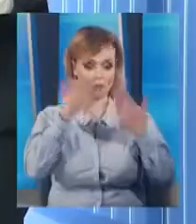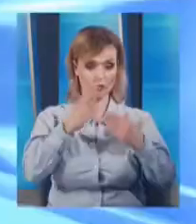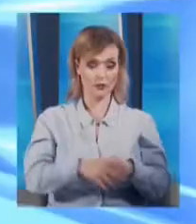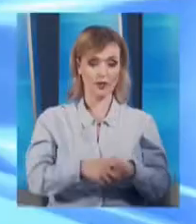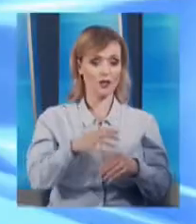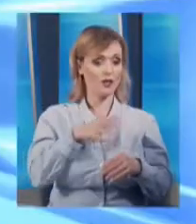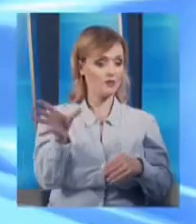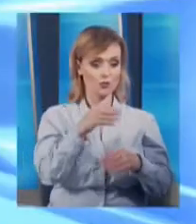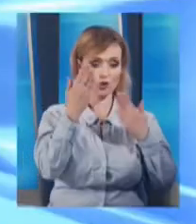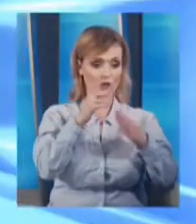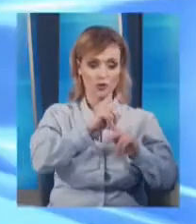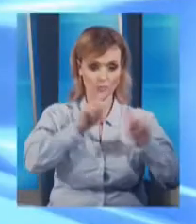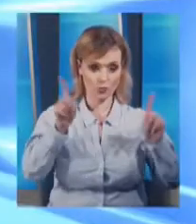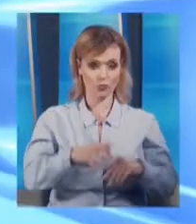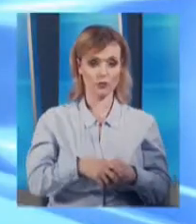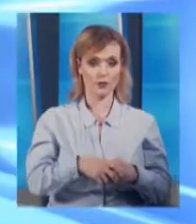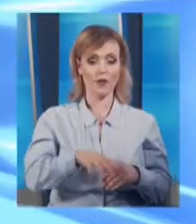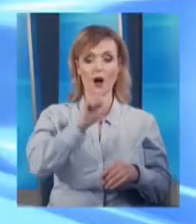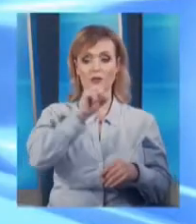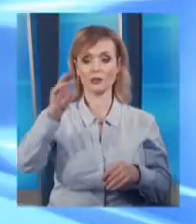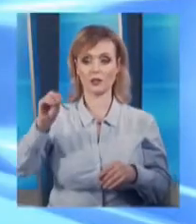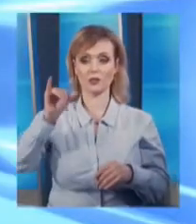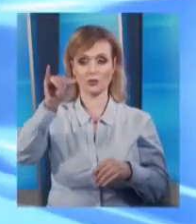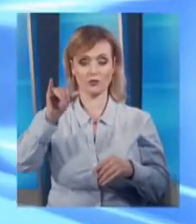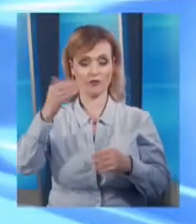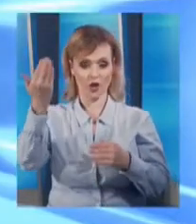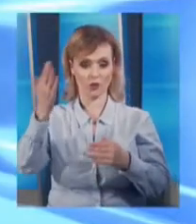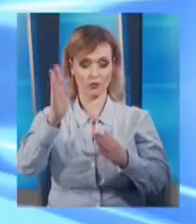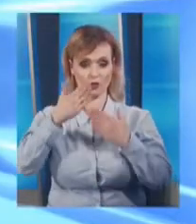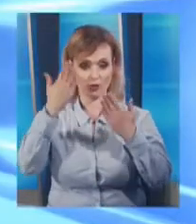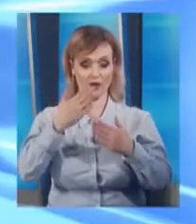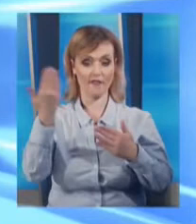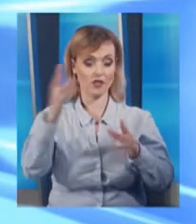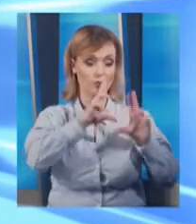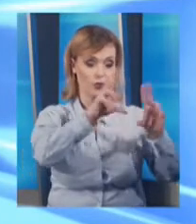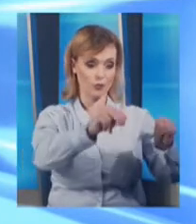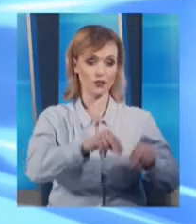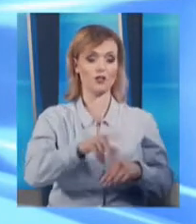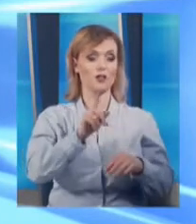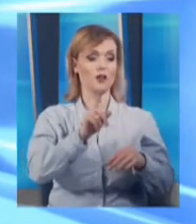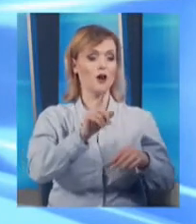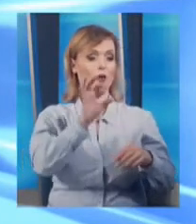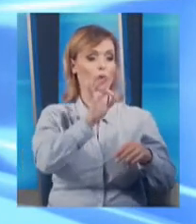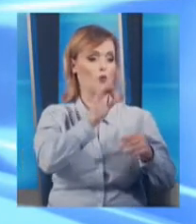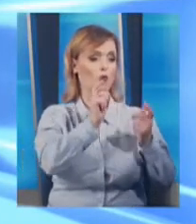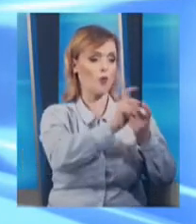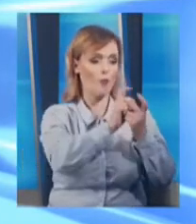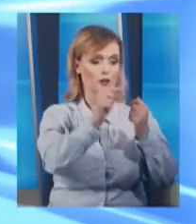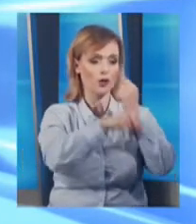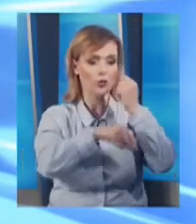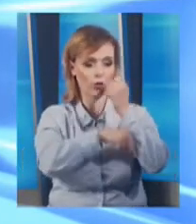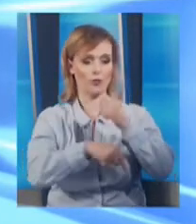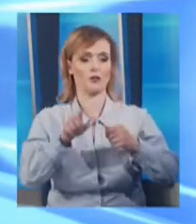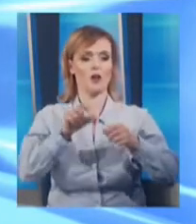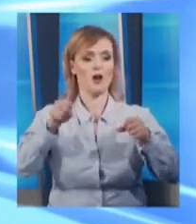foarte mult. Domnule Năstase, rămân la dumneavoastră. Promisiunile dumneavoastră bazate pe combaterea corupției și a elementelor mafiote din